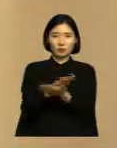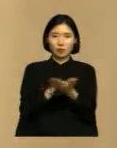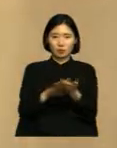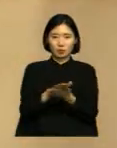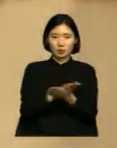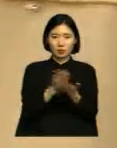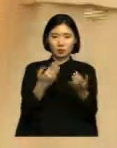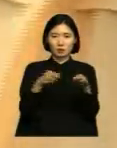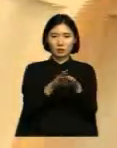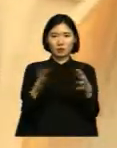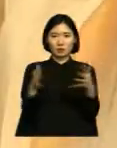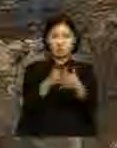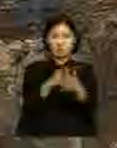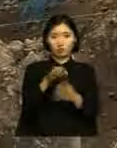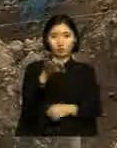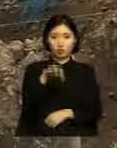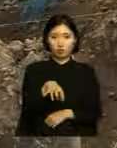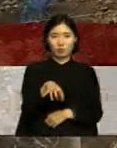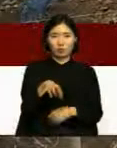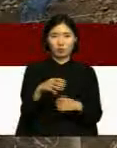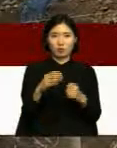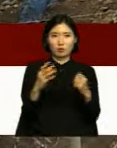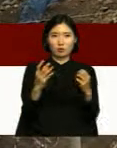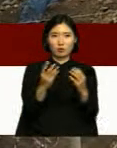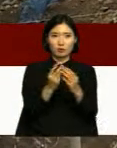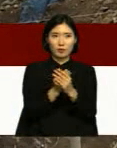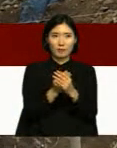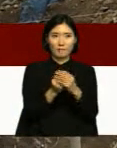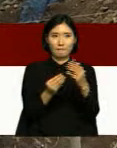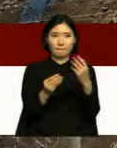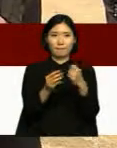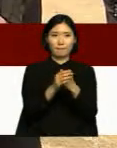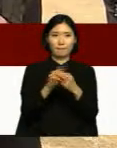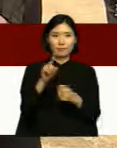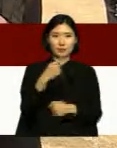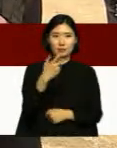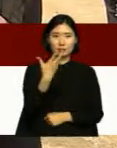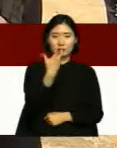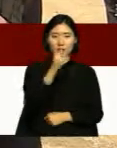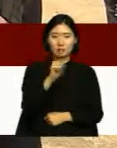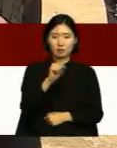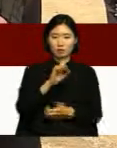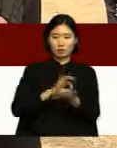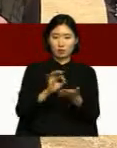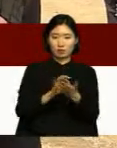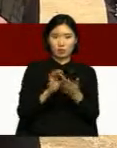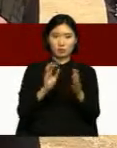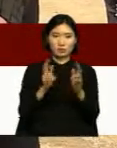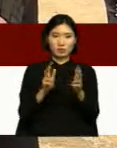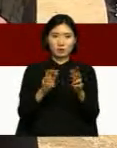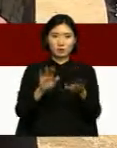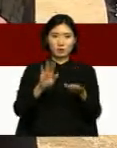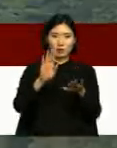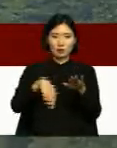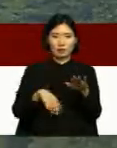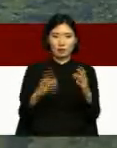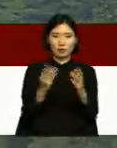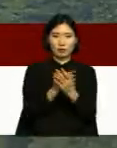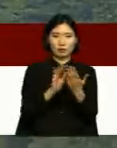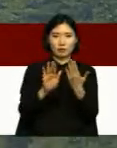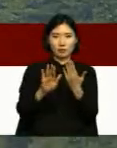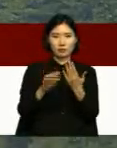놀자숲도 들어섭니다. 현재 공정률 53%로 170억 원이 소요되는 사업입니다. 올해 하반기